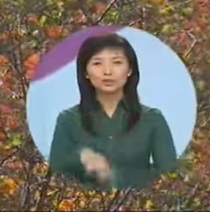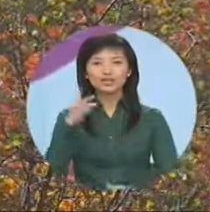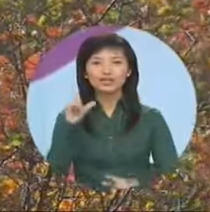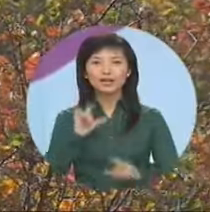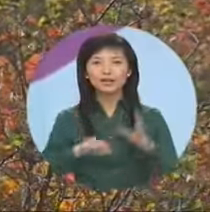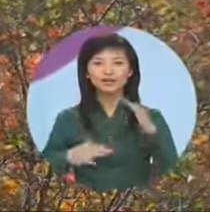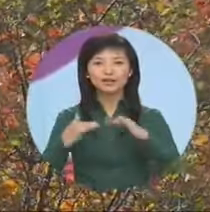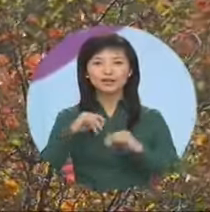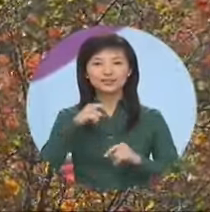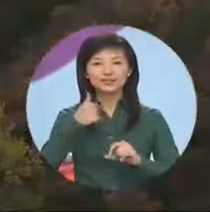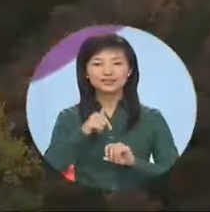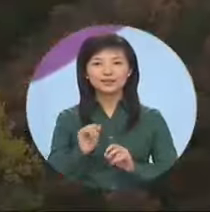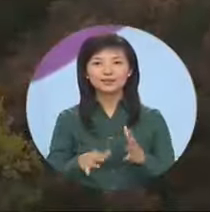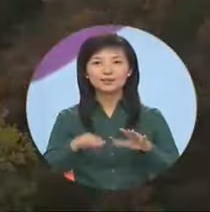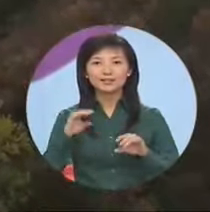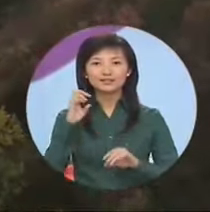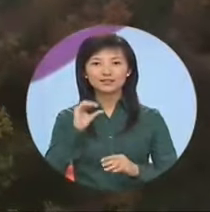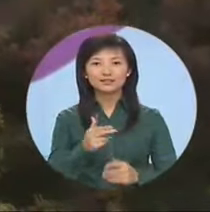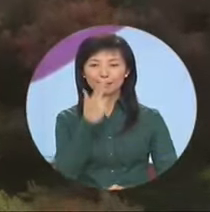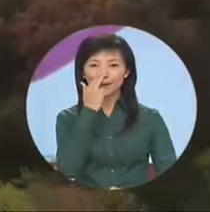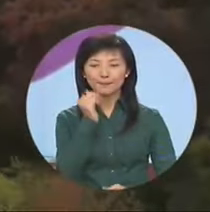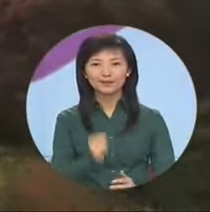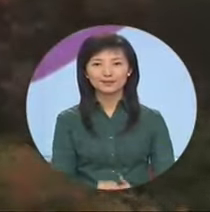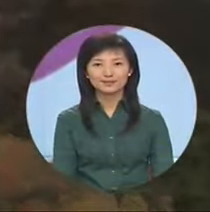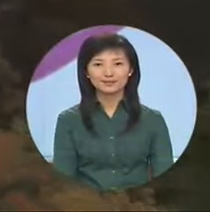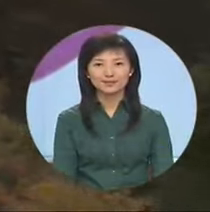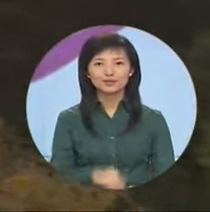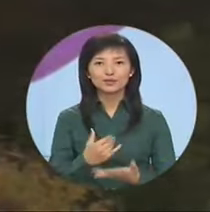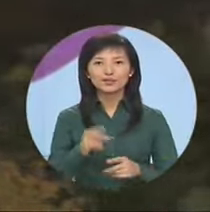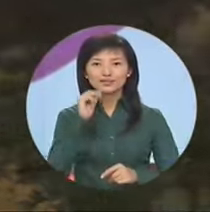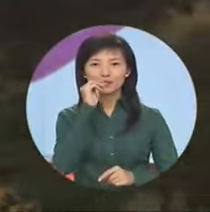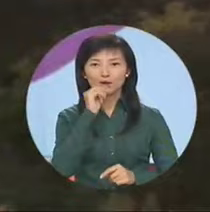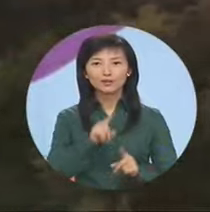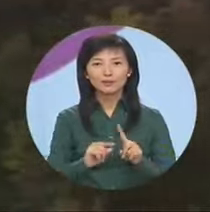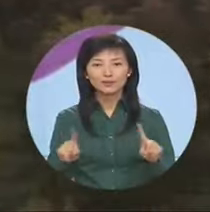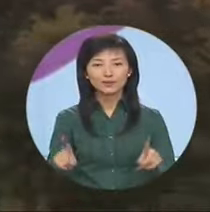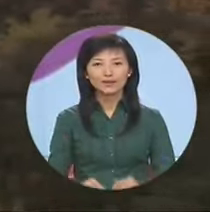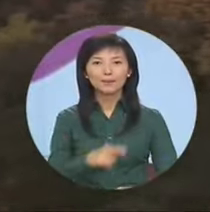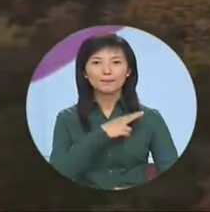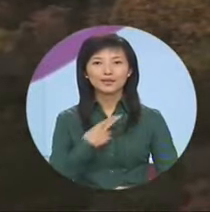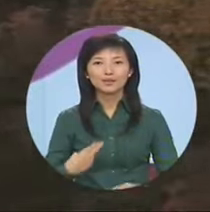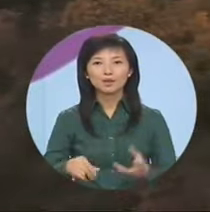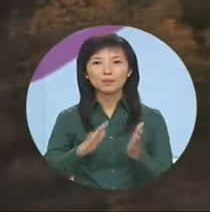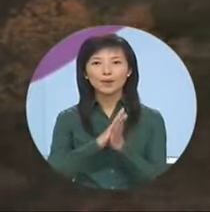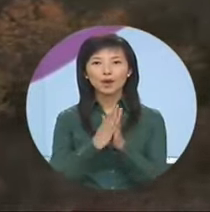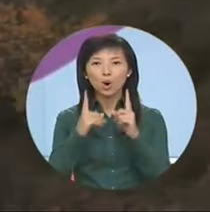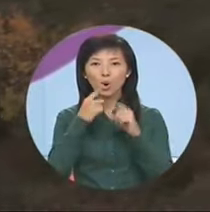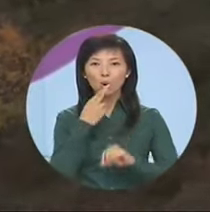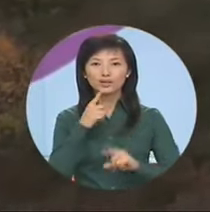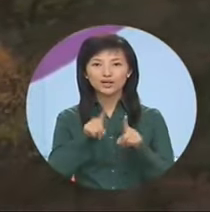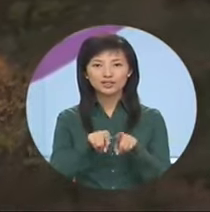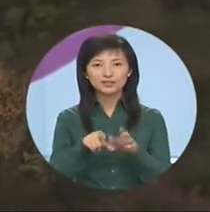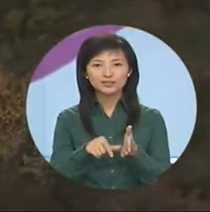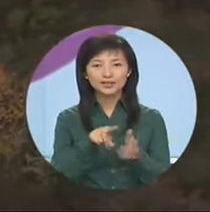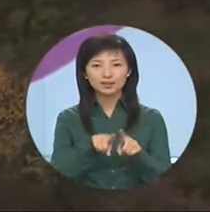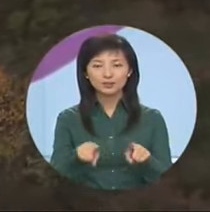峦层林尽染，极富层次，美不胜收。由于气候差异，北京周边各地红叶变红时间也有差异。